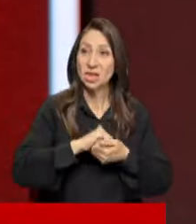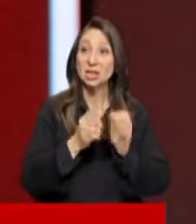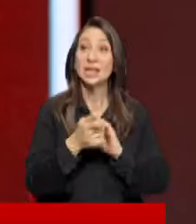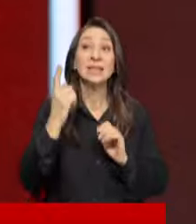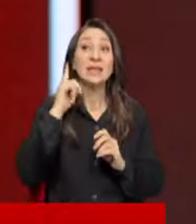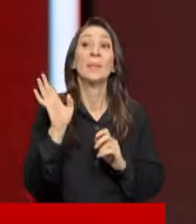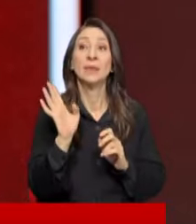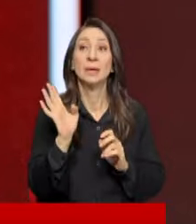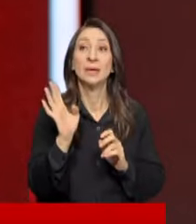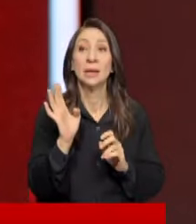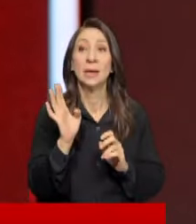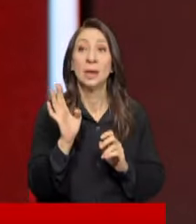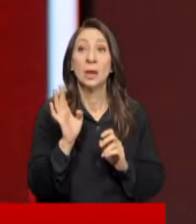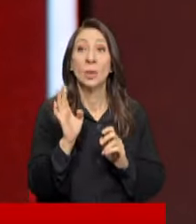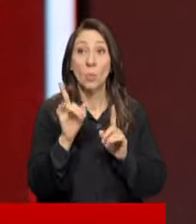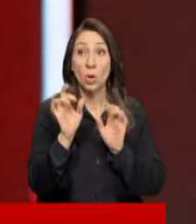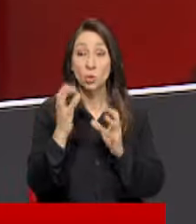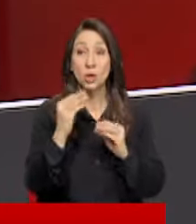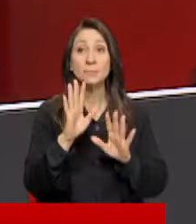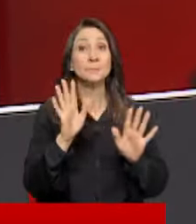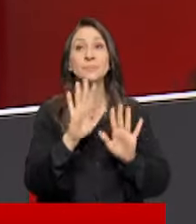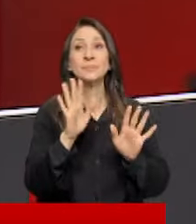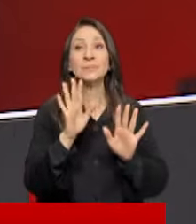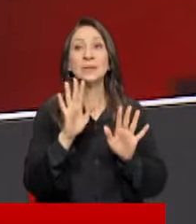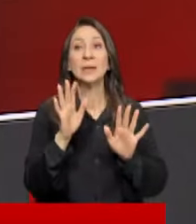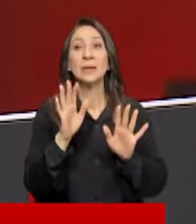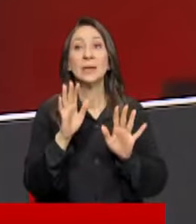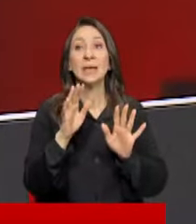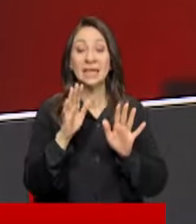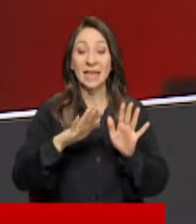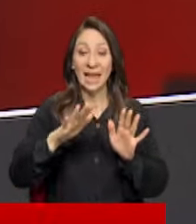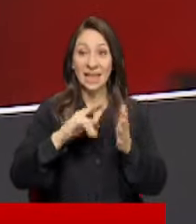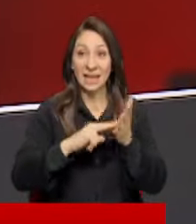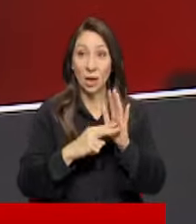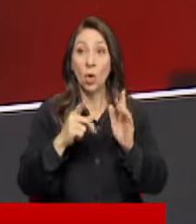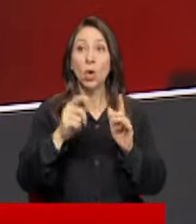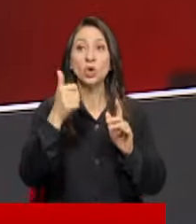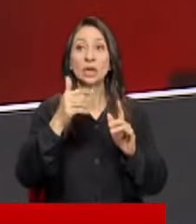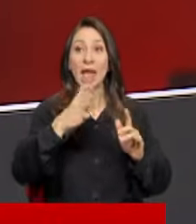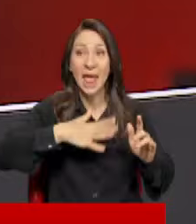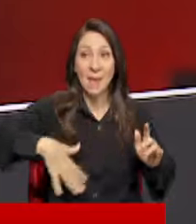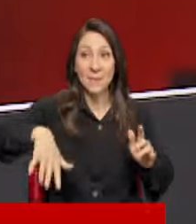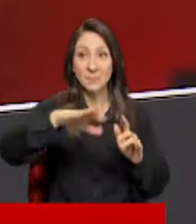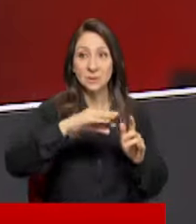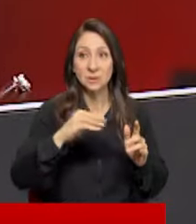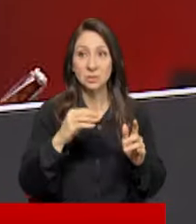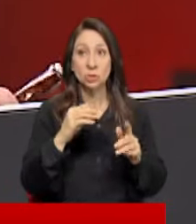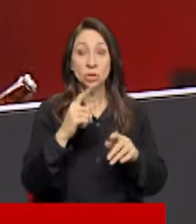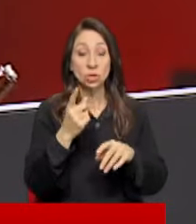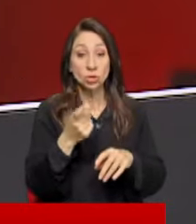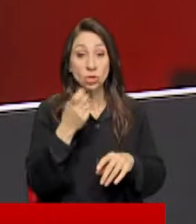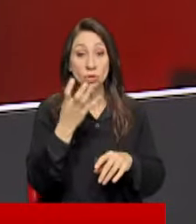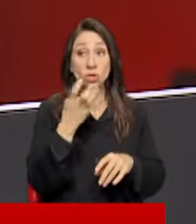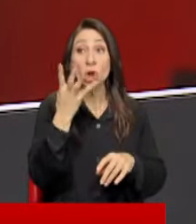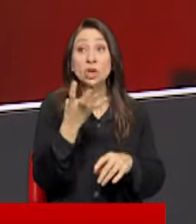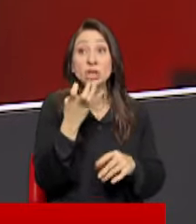teşkilatı dinlemedi mi ben bu durumda? Şimdi, bakın, gel ben genel idare kuruluna getirdiği. Tabii o gün hepimiz yani saatlerce 4